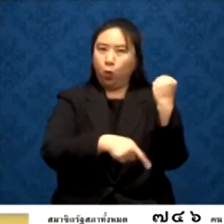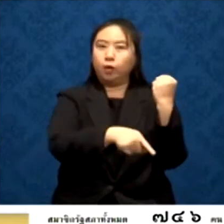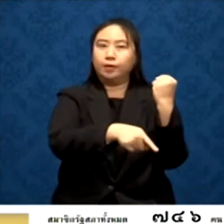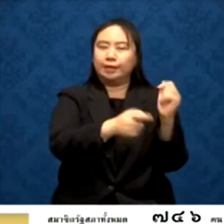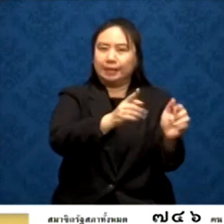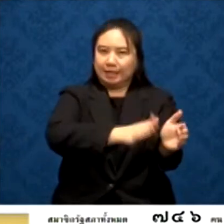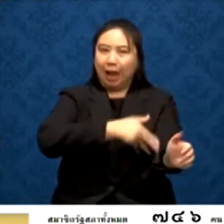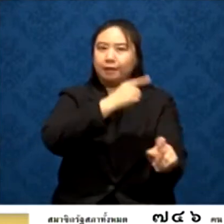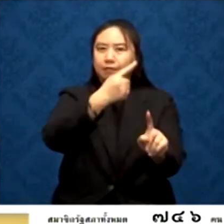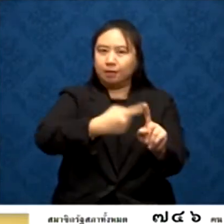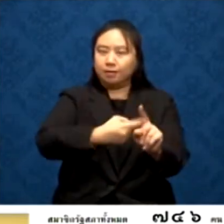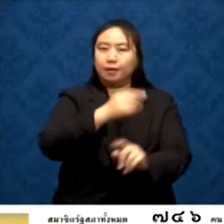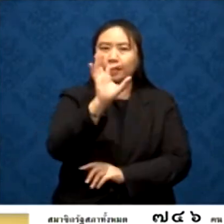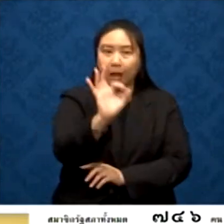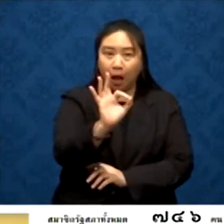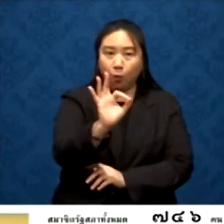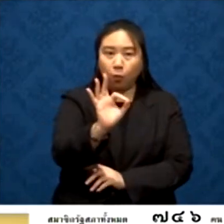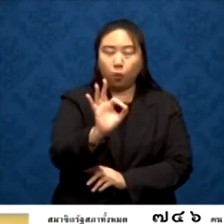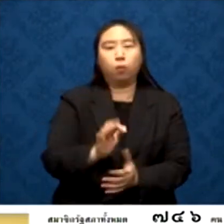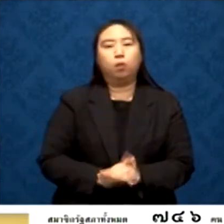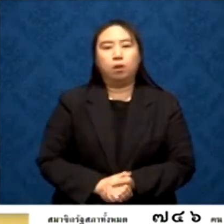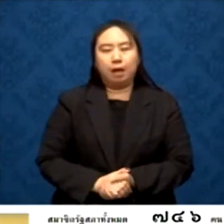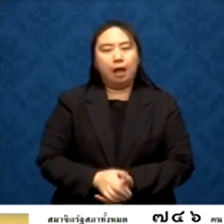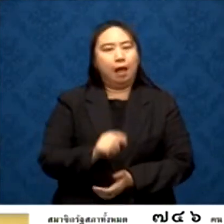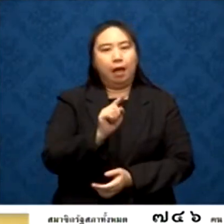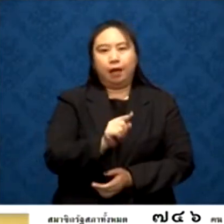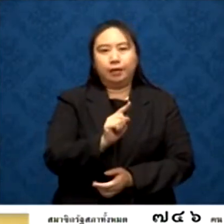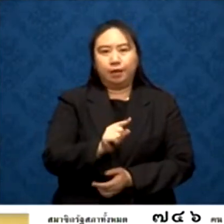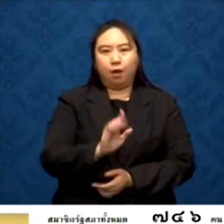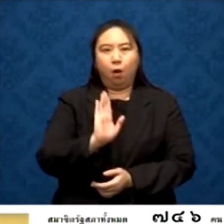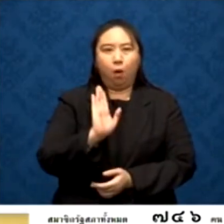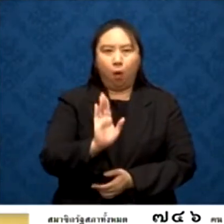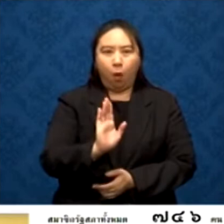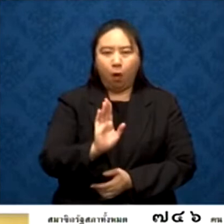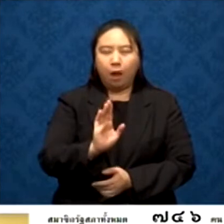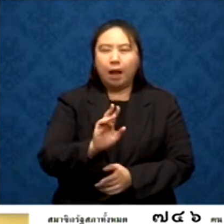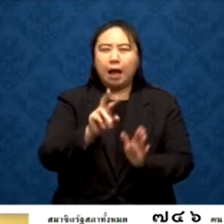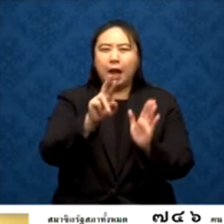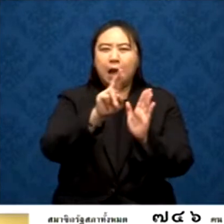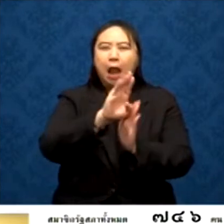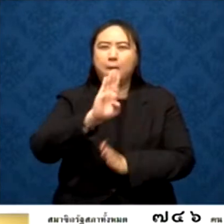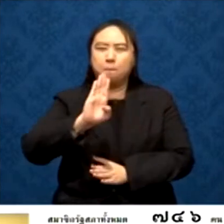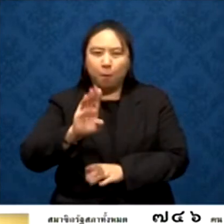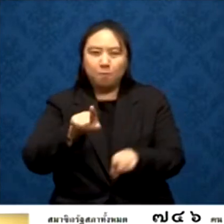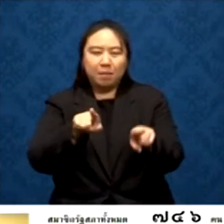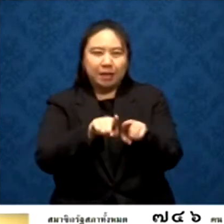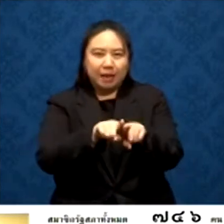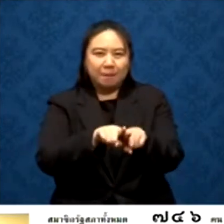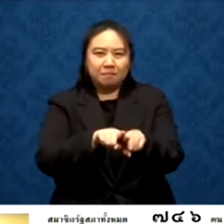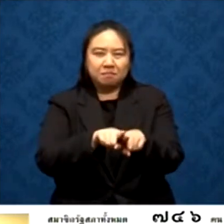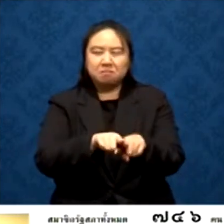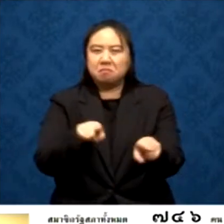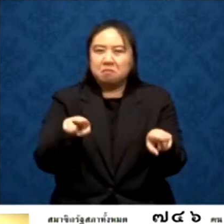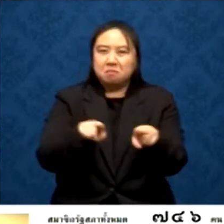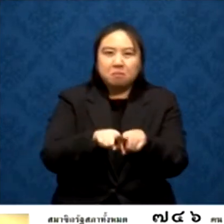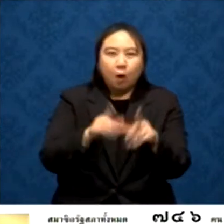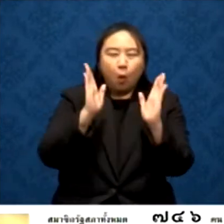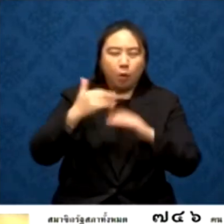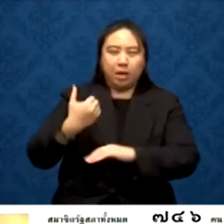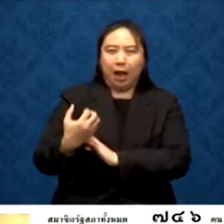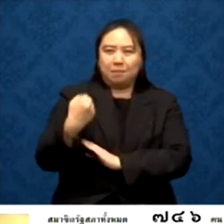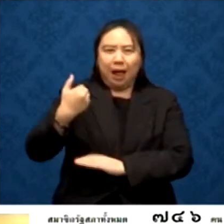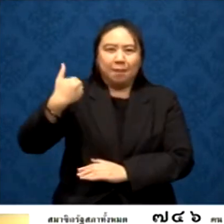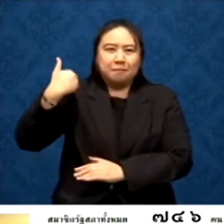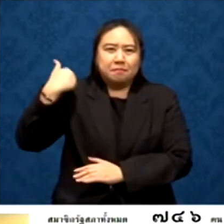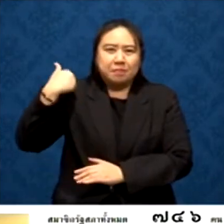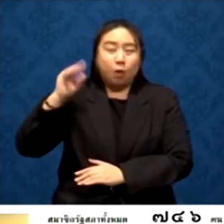เดือนนี่คือความเน่าเฟะของระบบอุปถัมภ์ที่ไม่ได้รับการเหลียวแลจากผู้มีอำนาจ